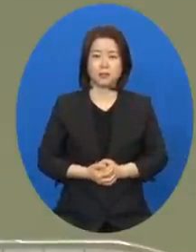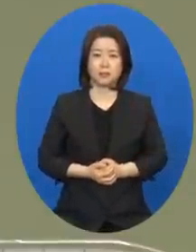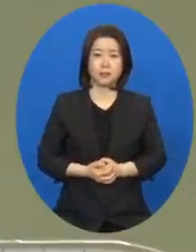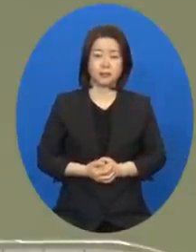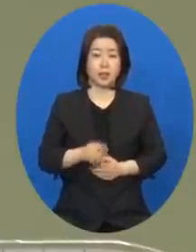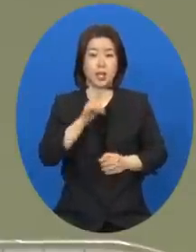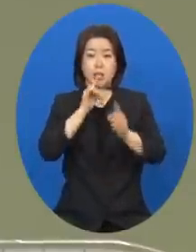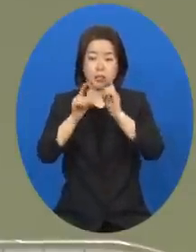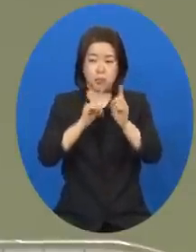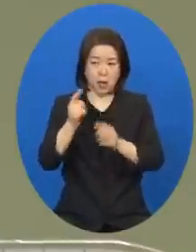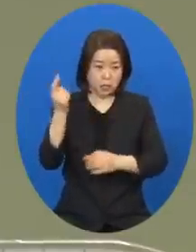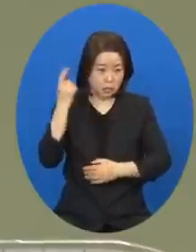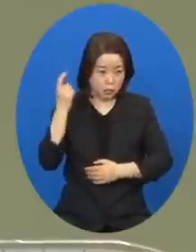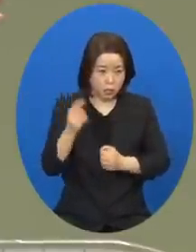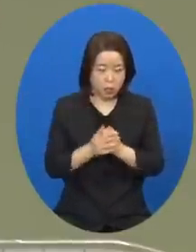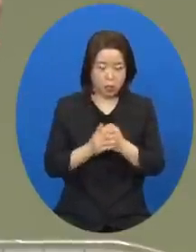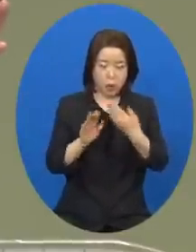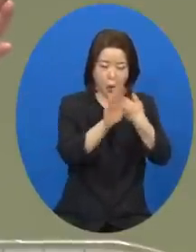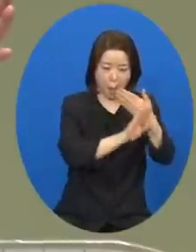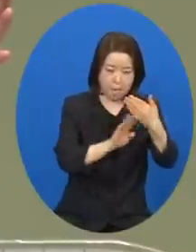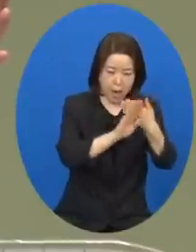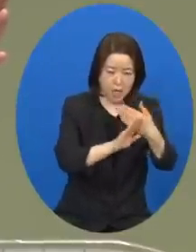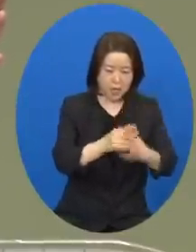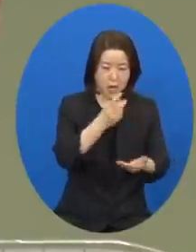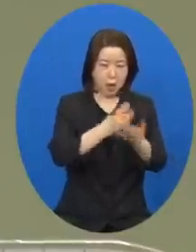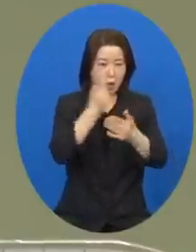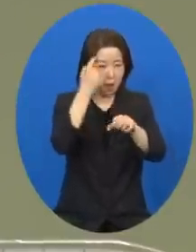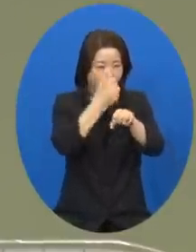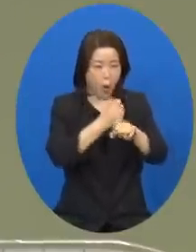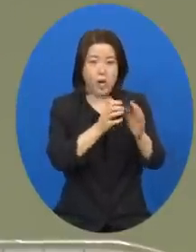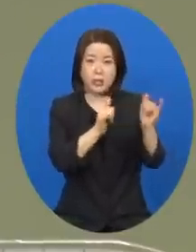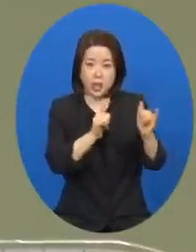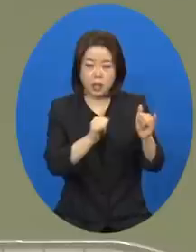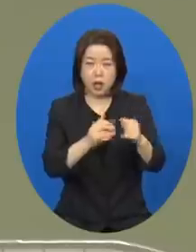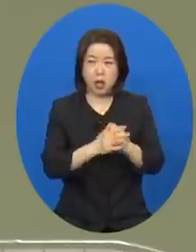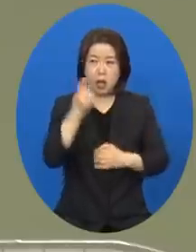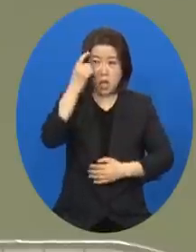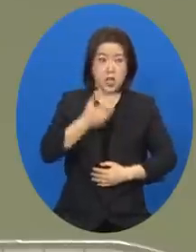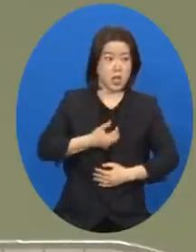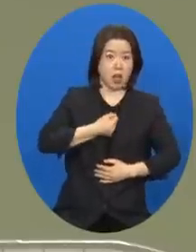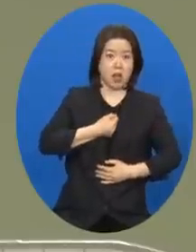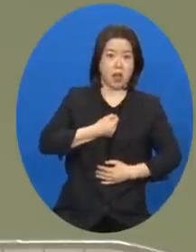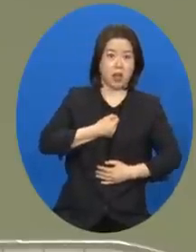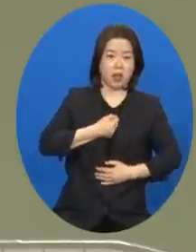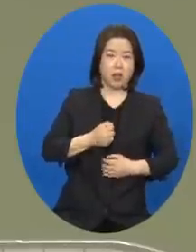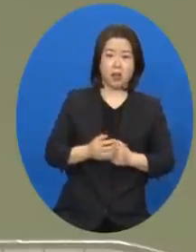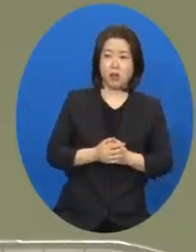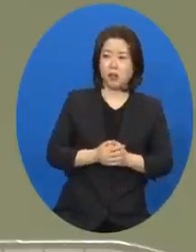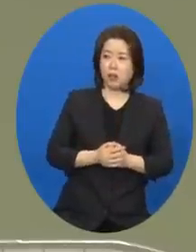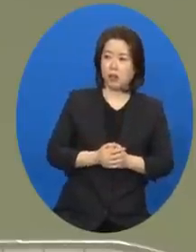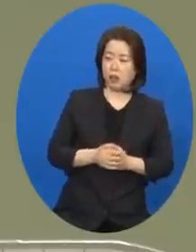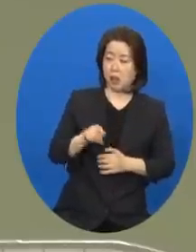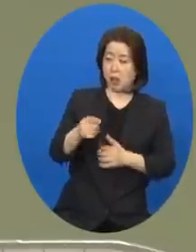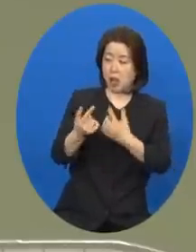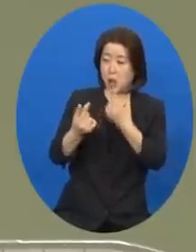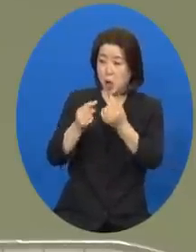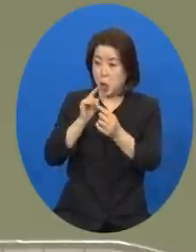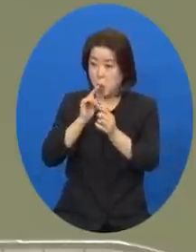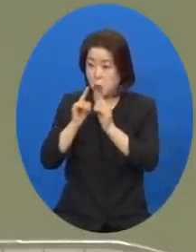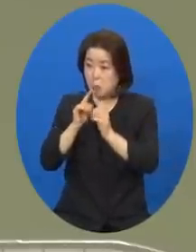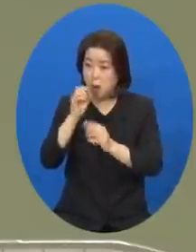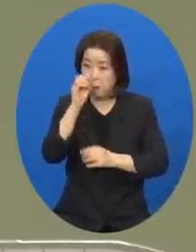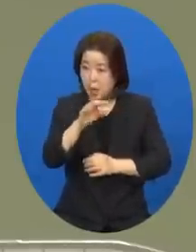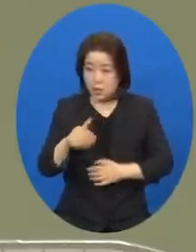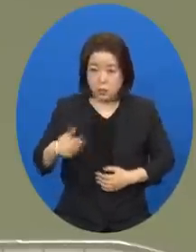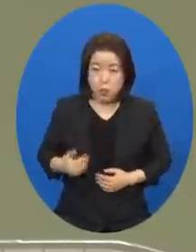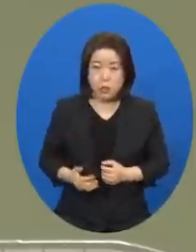이 말씀을 듣고 그 바리새인들, 율법학자들이 충격을 받았어요. 그런 말을 하실 줄 몰랐어요.